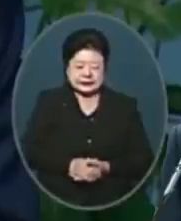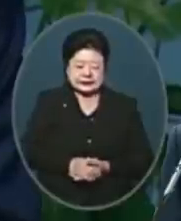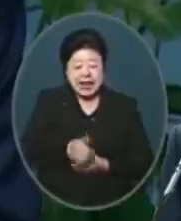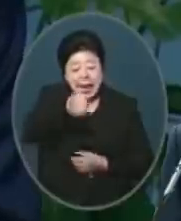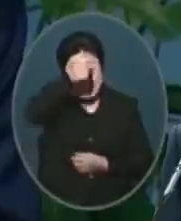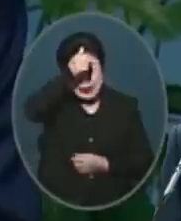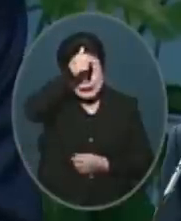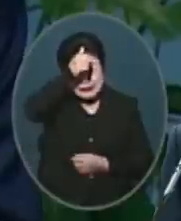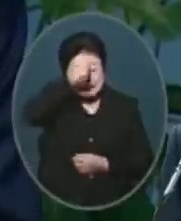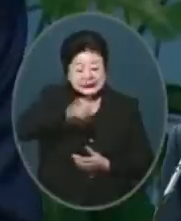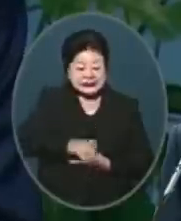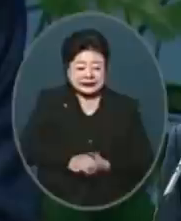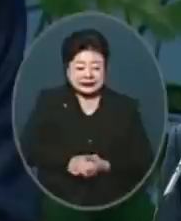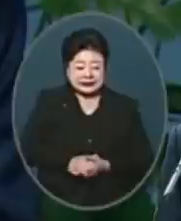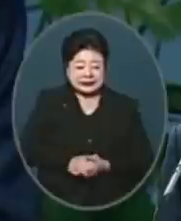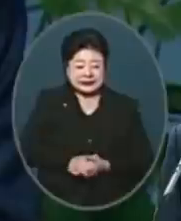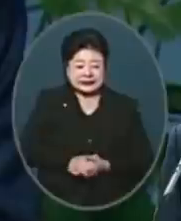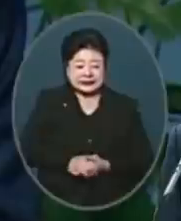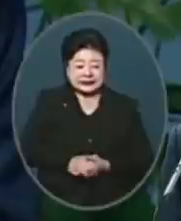아담은